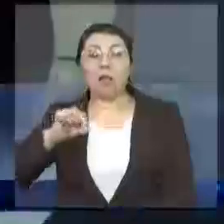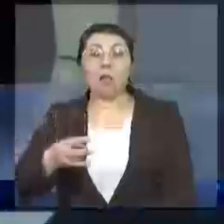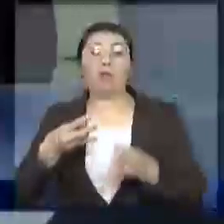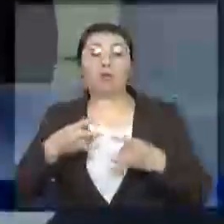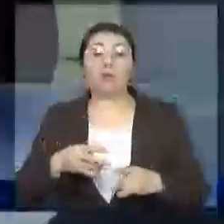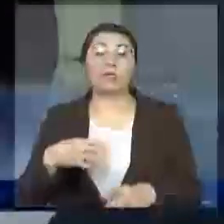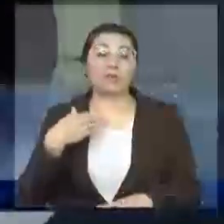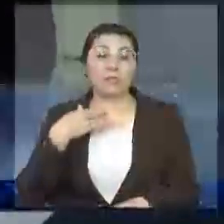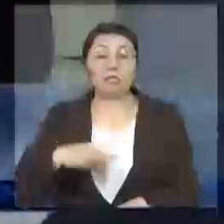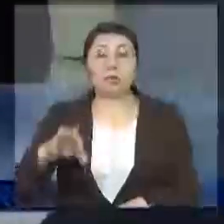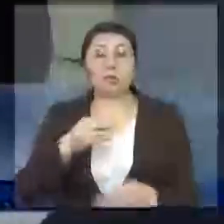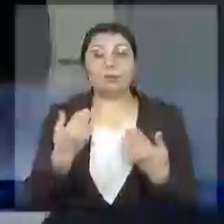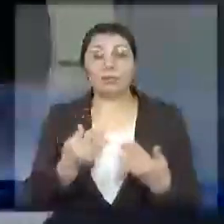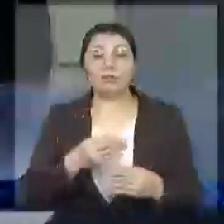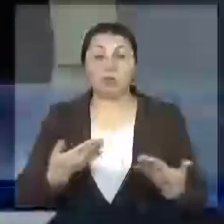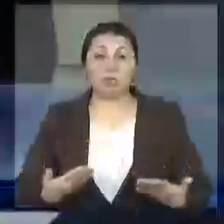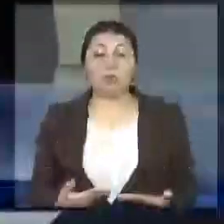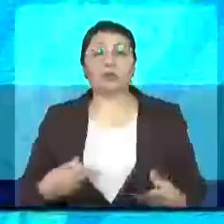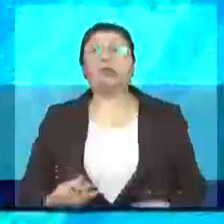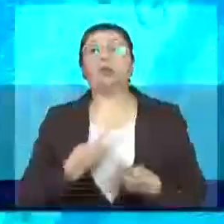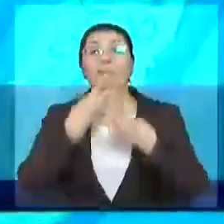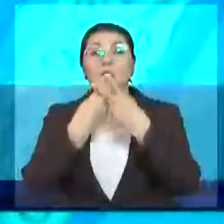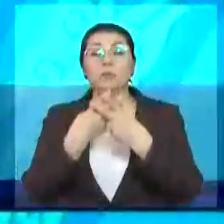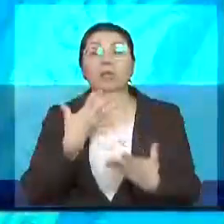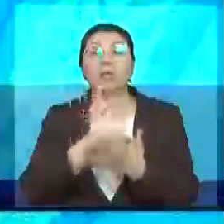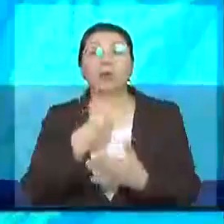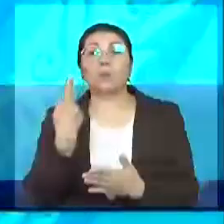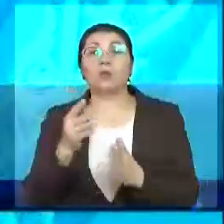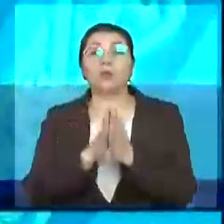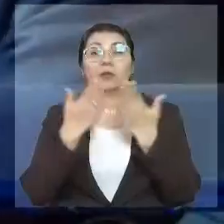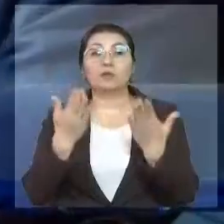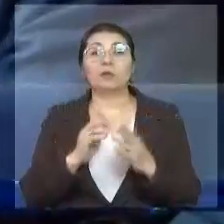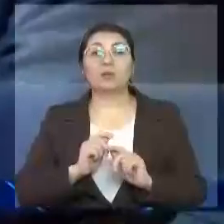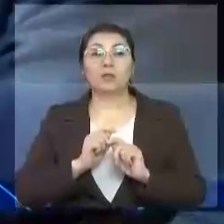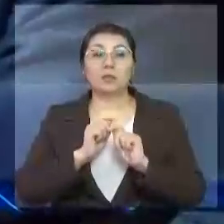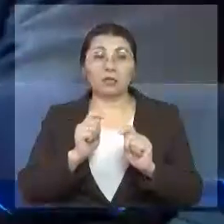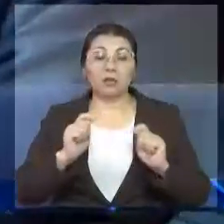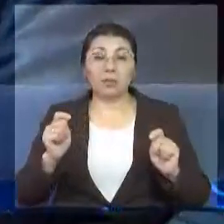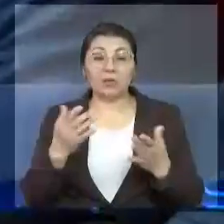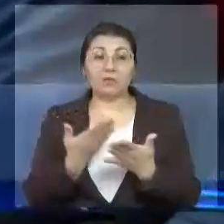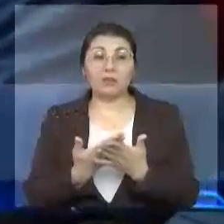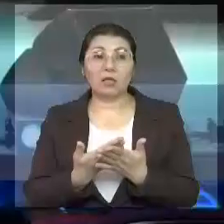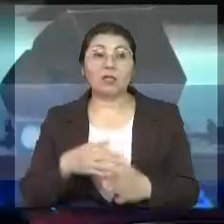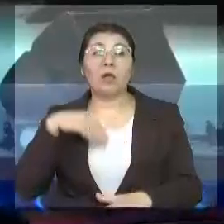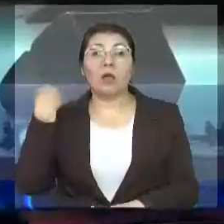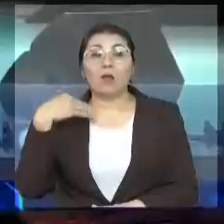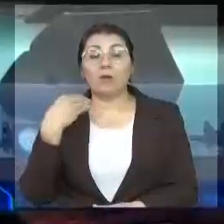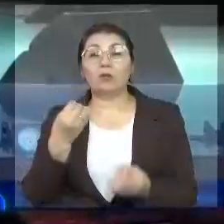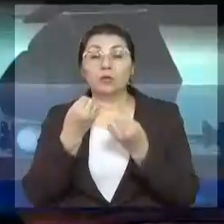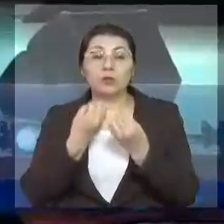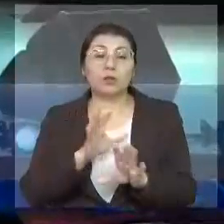Казахстанской области. В настоящее время проживает в столице. Свою первую книгу она представила широкой публике именно в Актобе